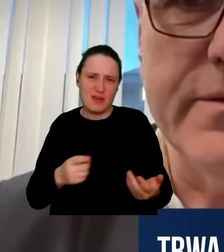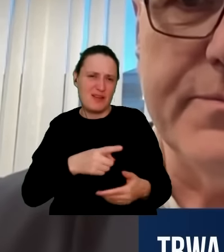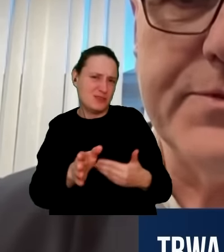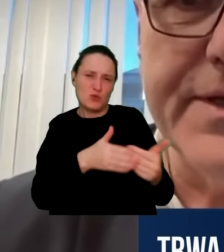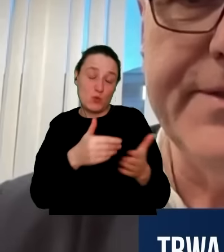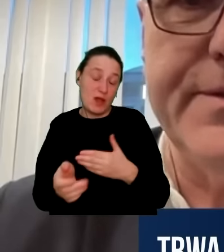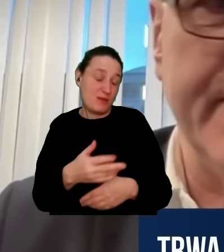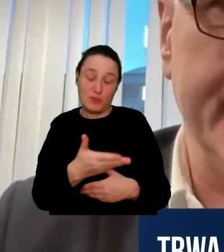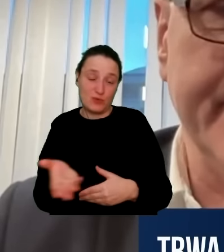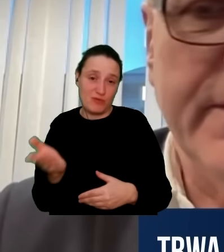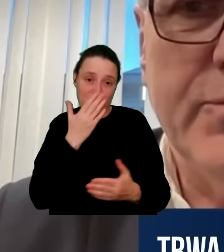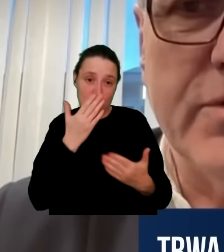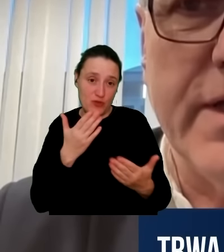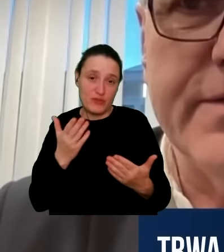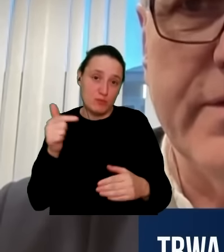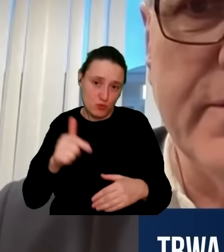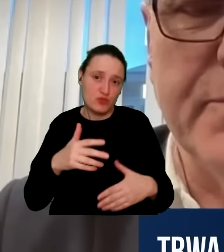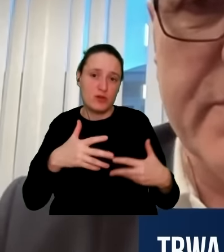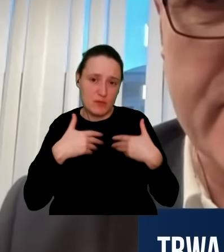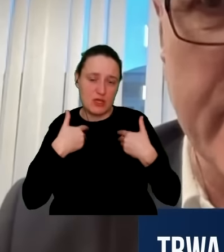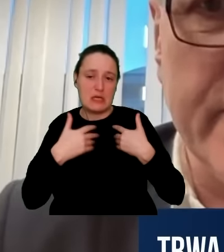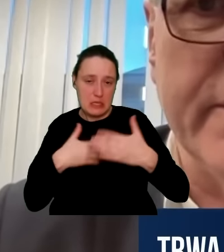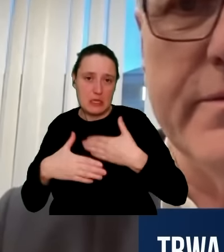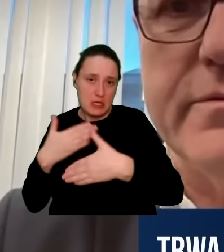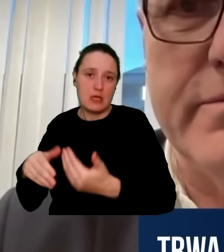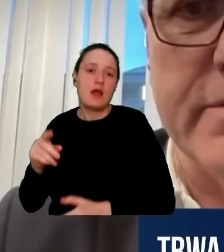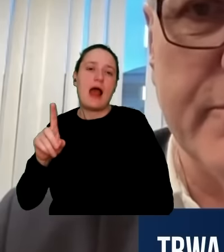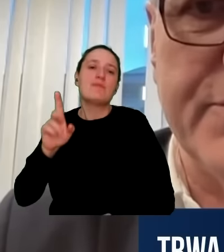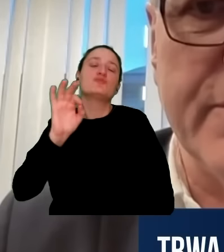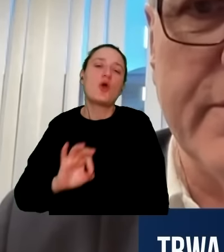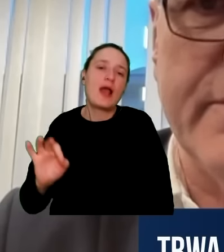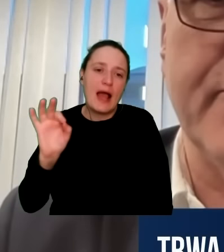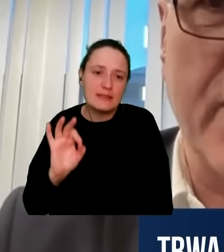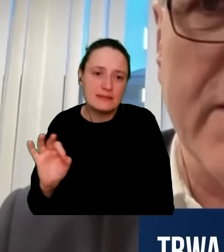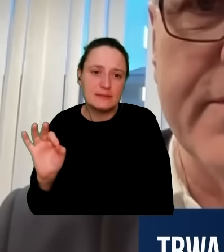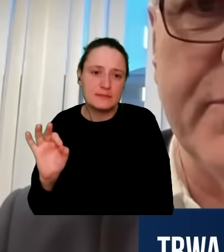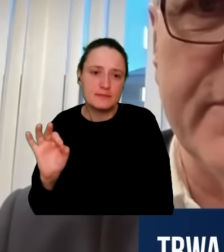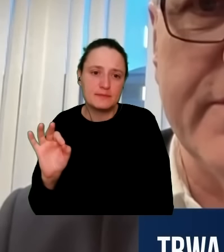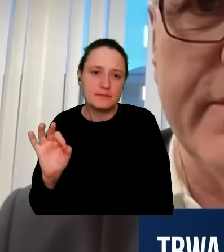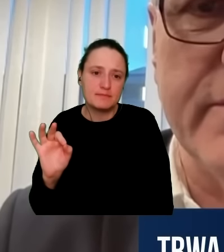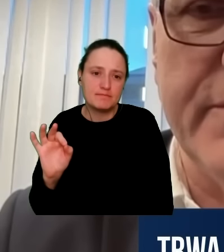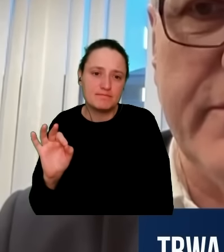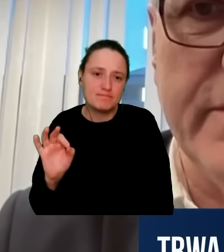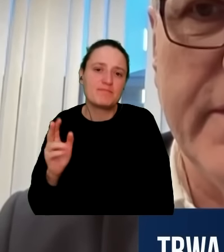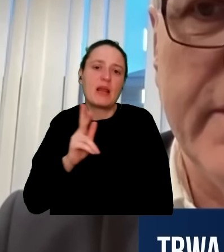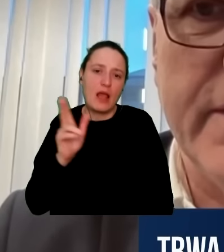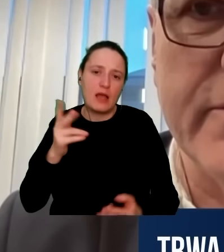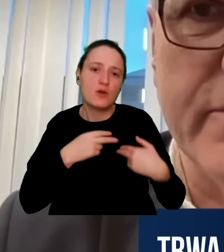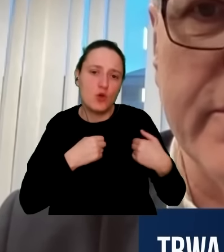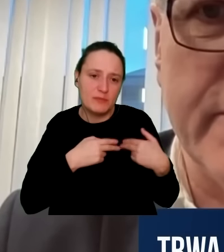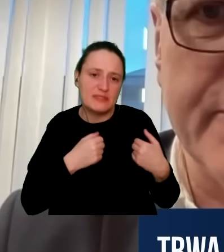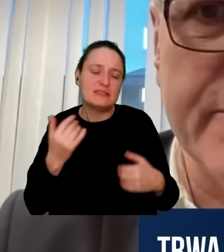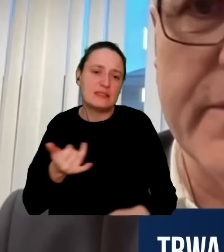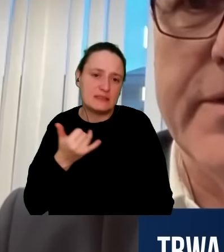Trzeba to przejść, a przy okazji no, takie tam przy każdym posiedzeniu komisji, a